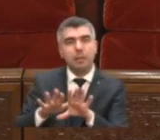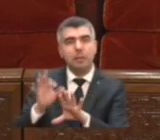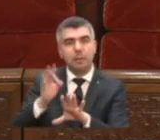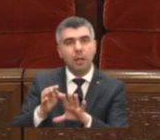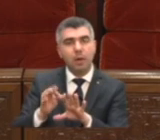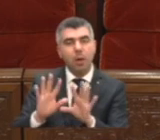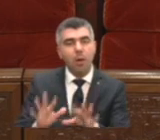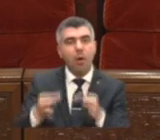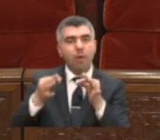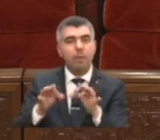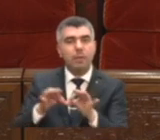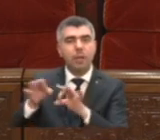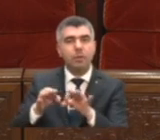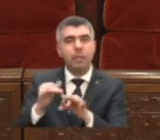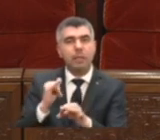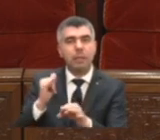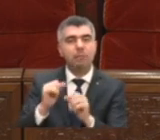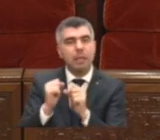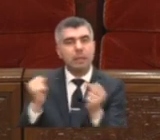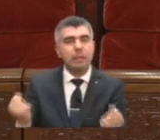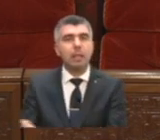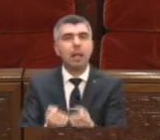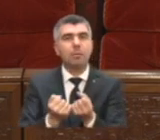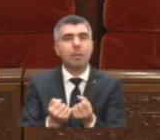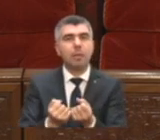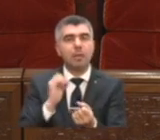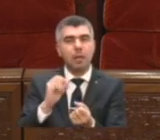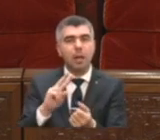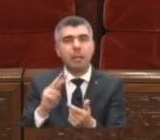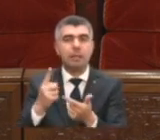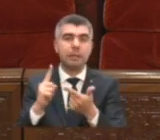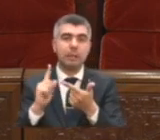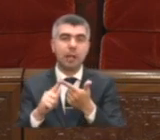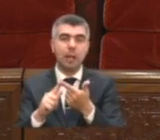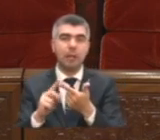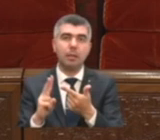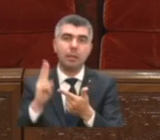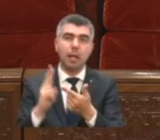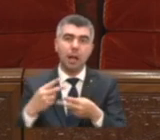الاستراتيجية الوطنية للتنمية المستدامة اللي غيبدأ الفصل الثاني ديالها جينا فيه.